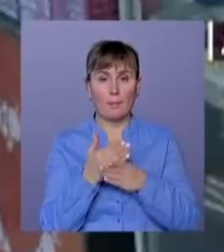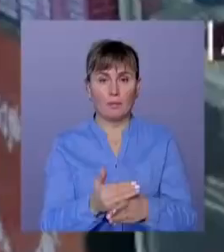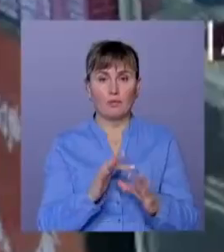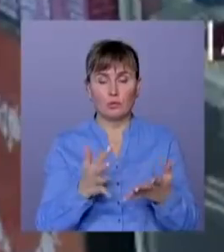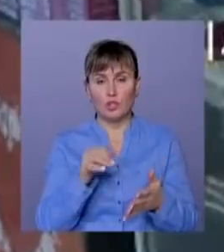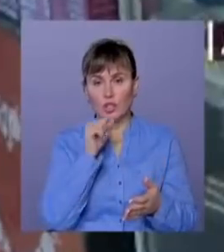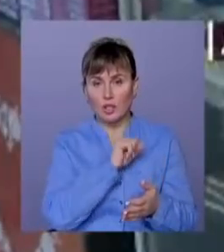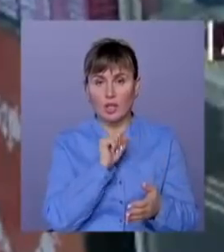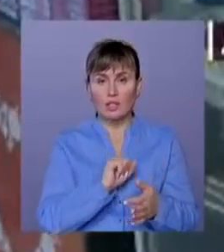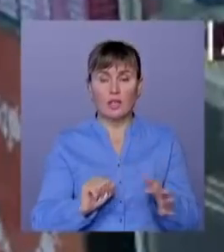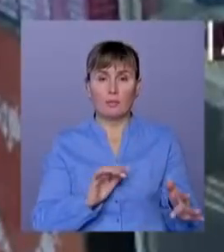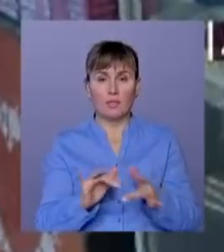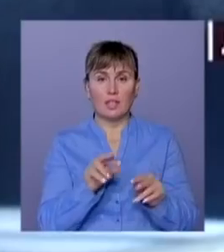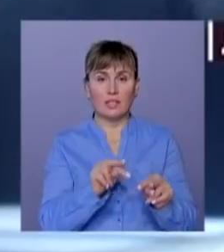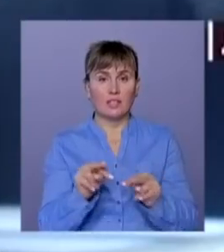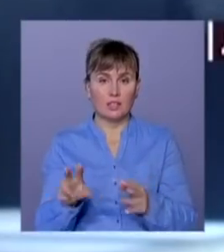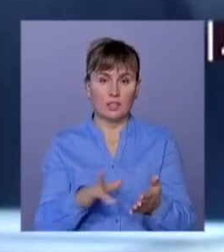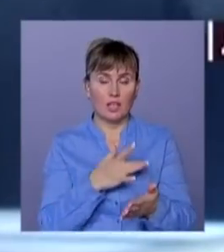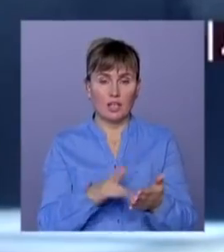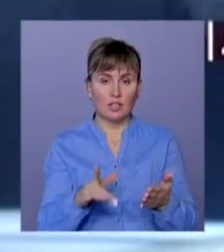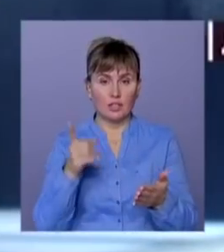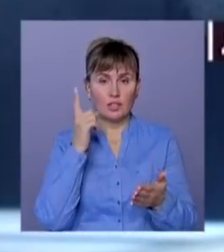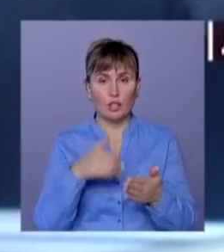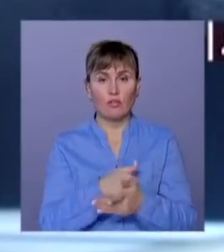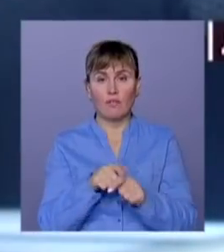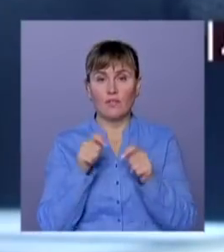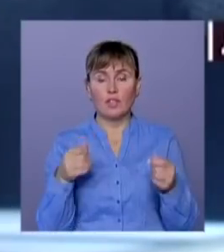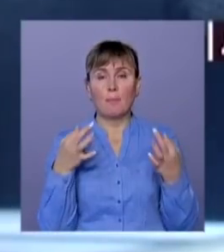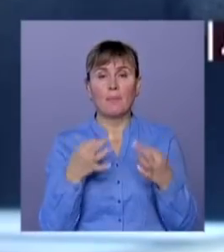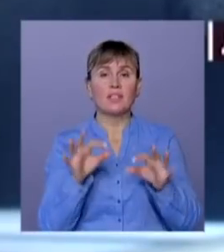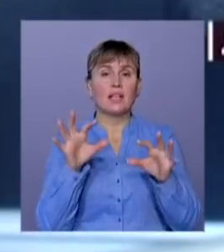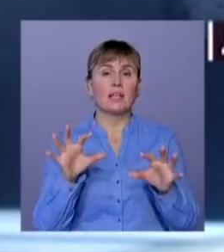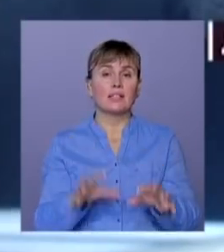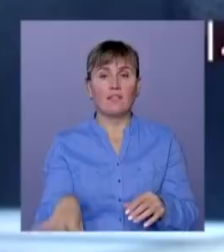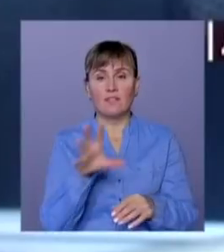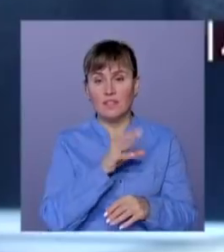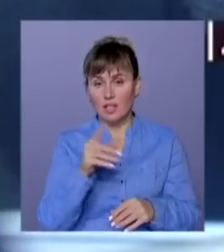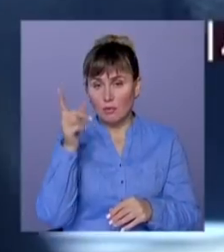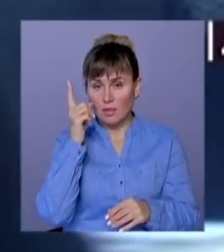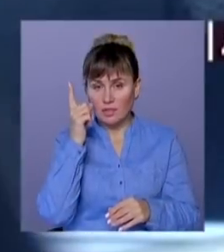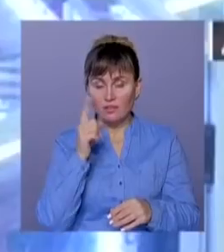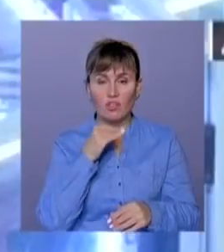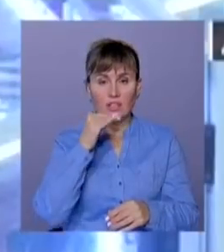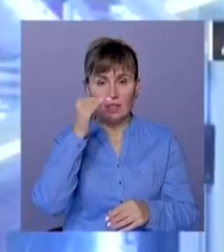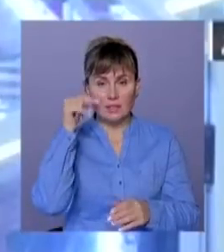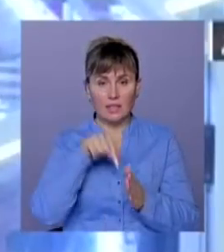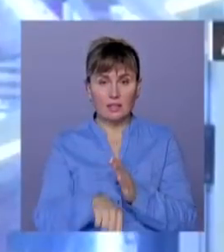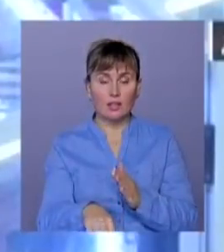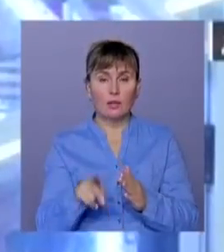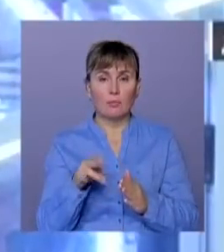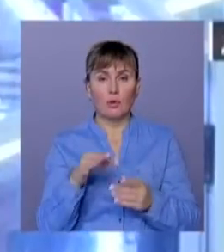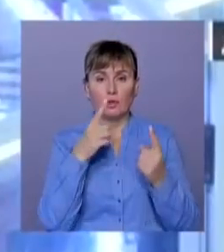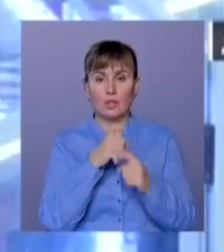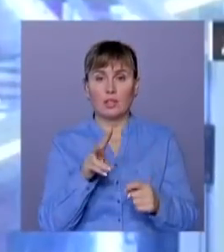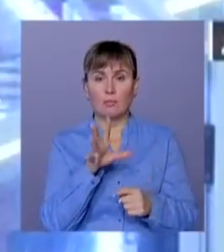случае кражи оперативно отследить гаджет. То есть нововведение позволит легализовать все мобильные устройства казахстанцев. По данным